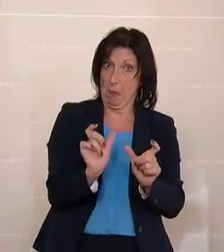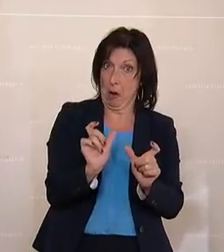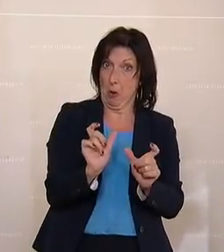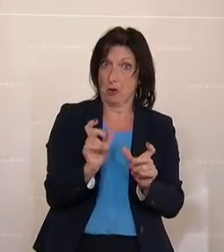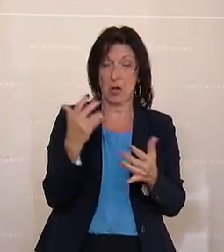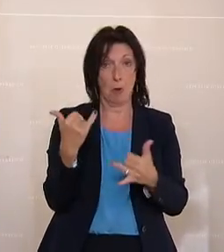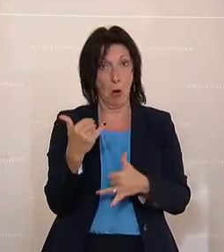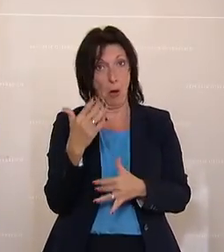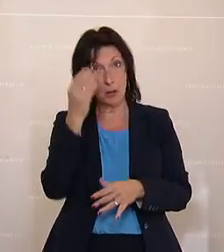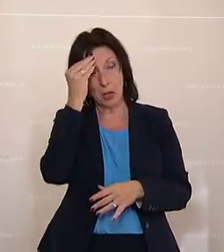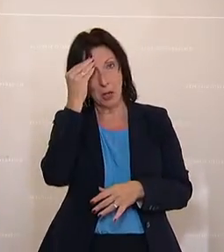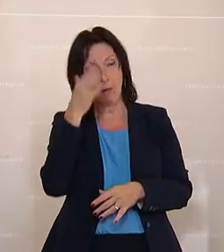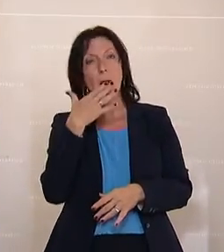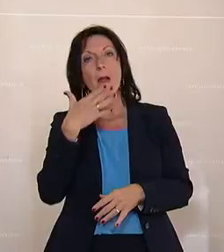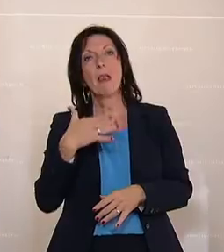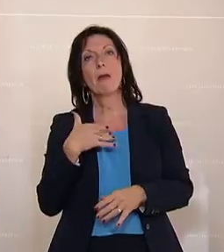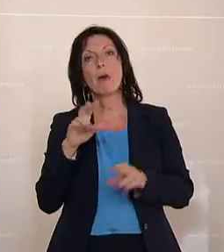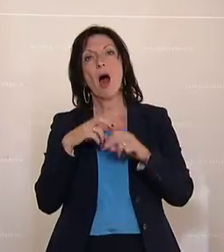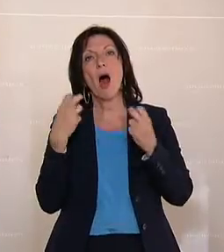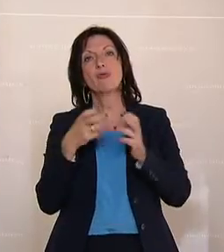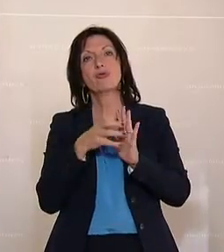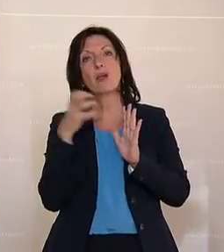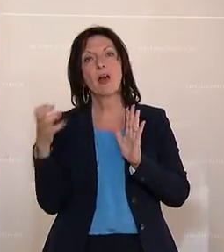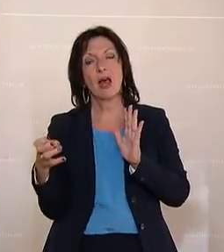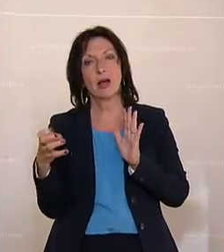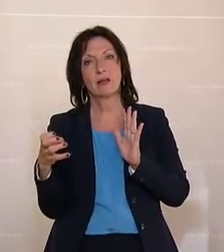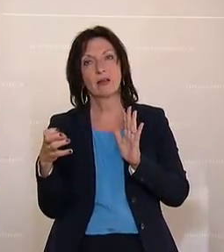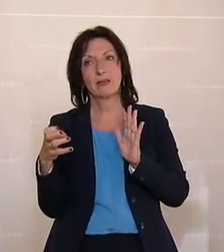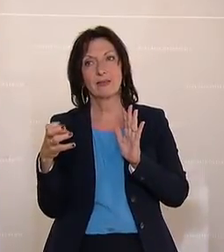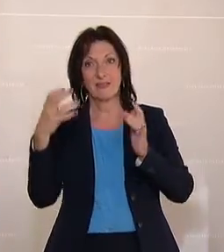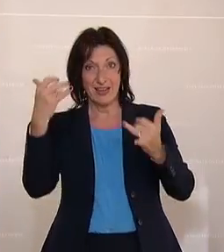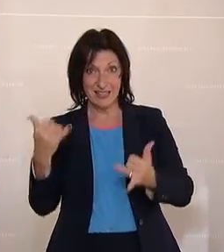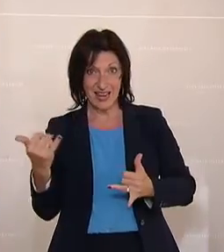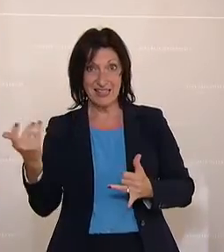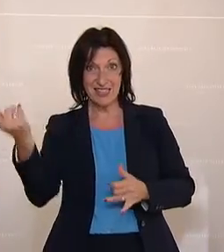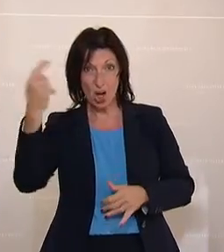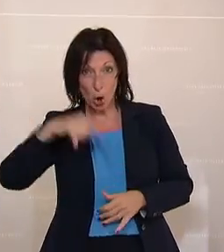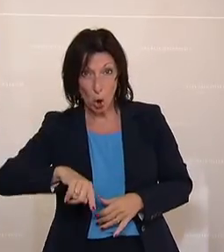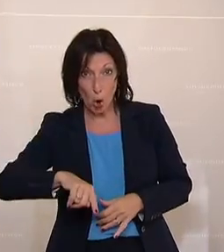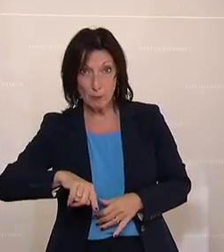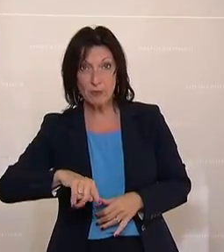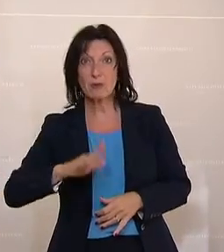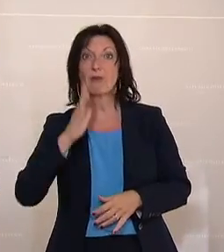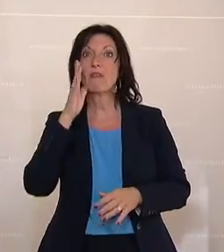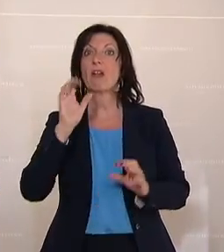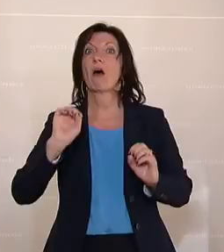lieber, wäre dieser Ausschuss verlängert worden, denn der jetzt kommt, wird quasi tagesaktuell sein.